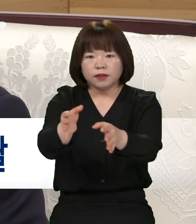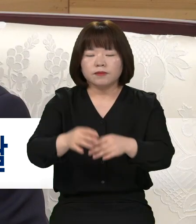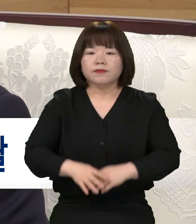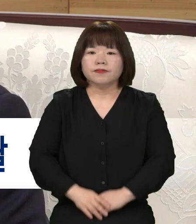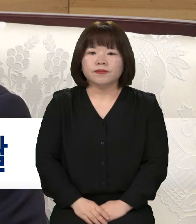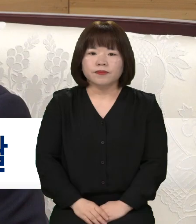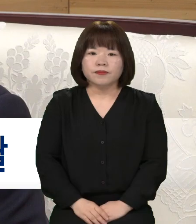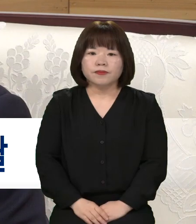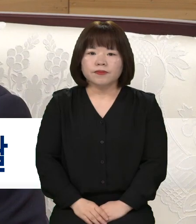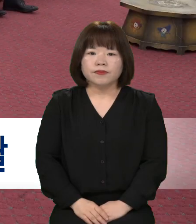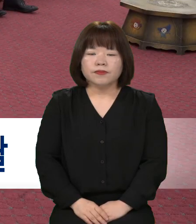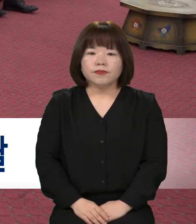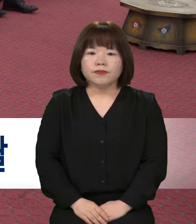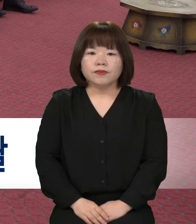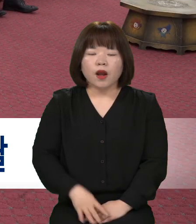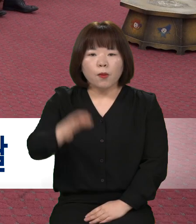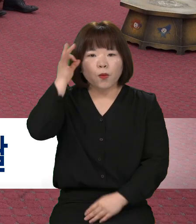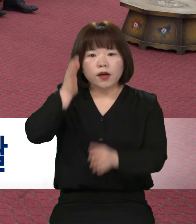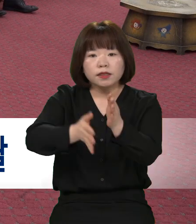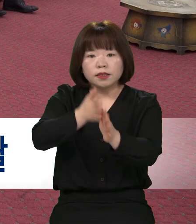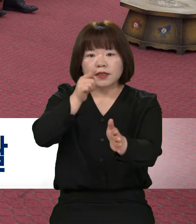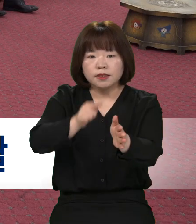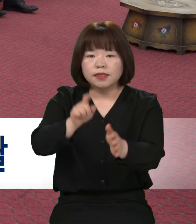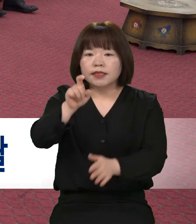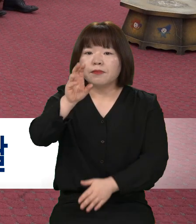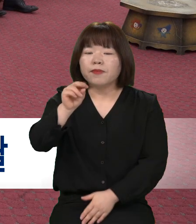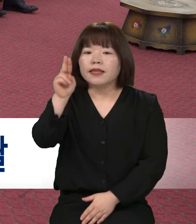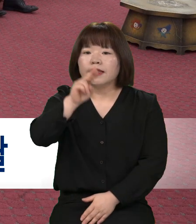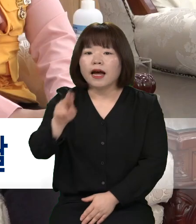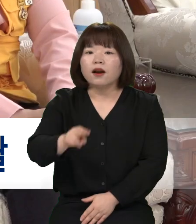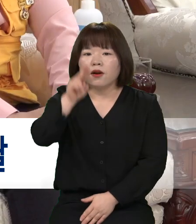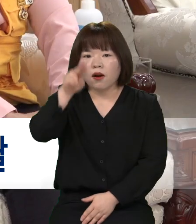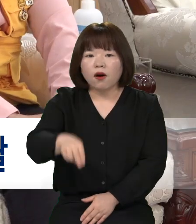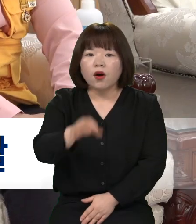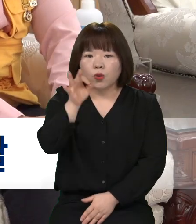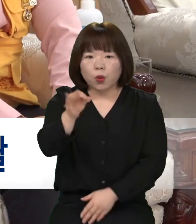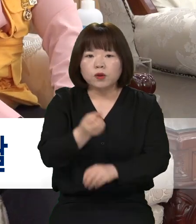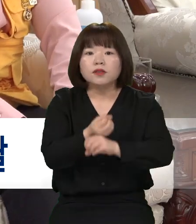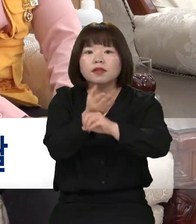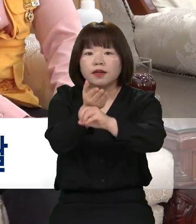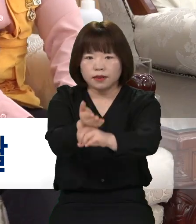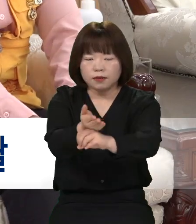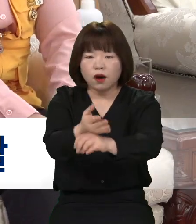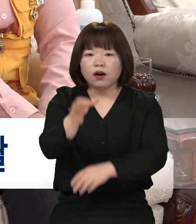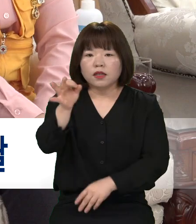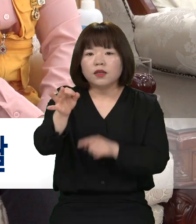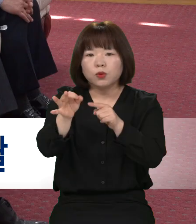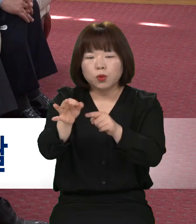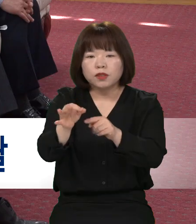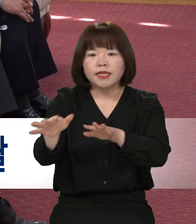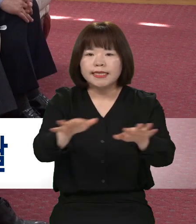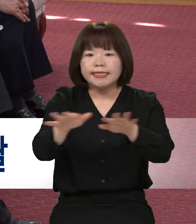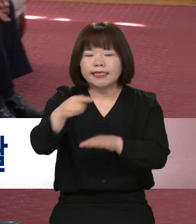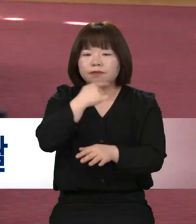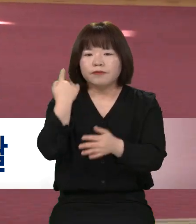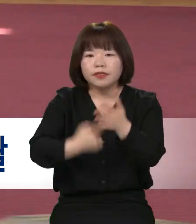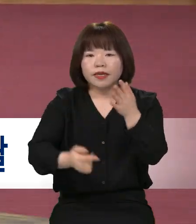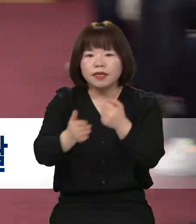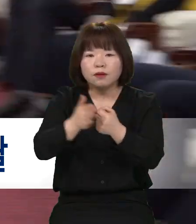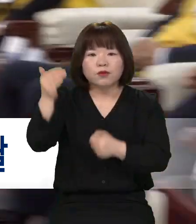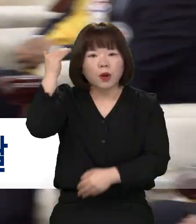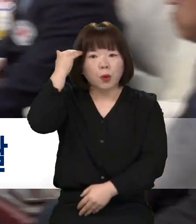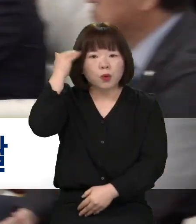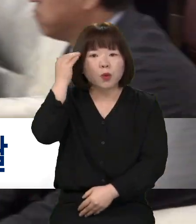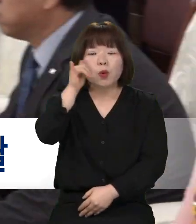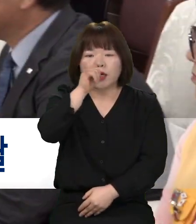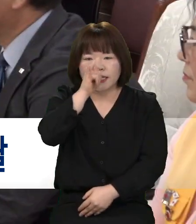경북지사의 성금을 기탁했습니다 이날 포항시는 10만 달러의 성금을 전달했으며이 성금은 지진 피해로